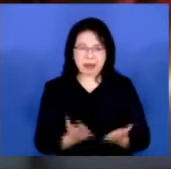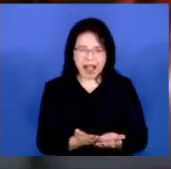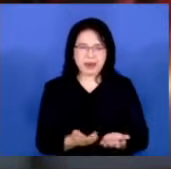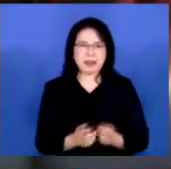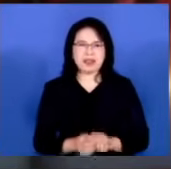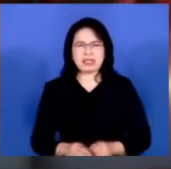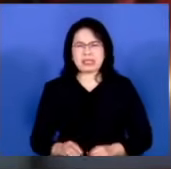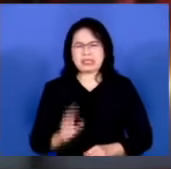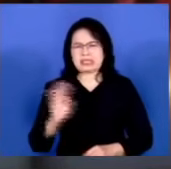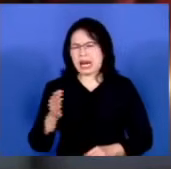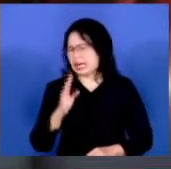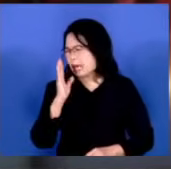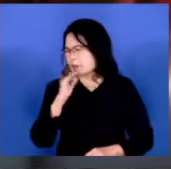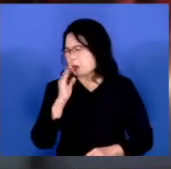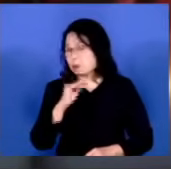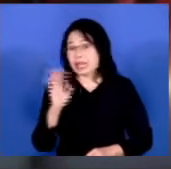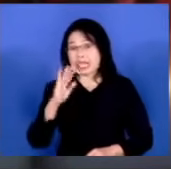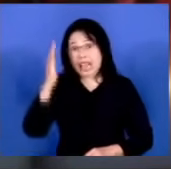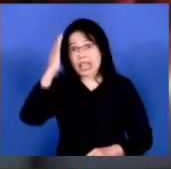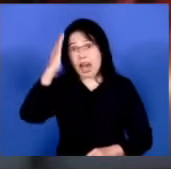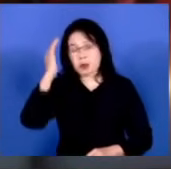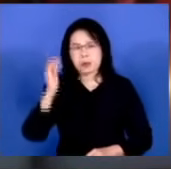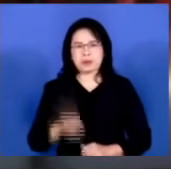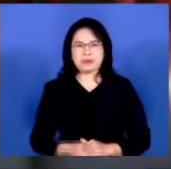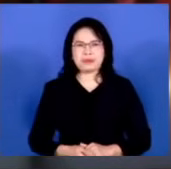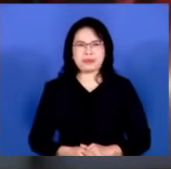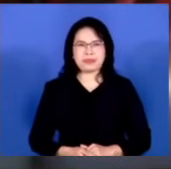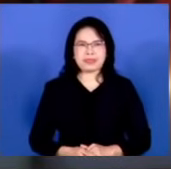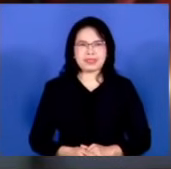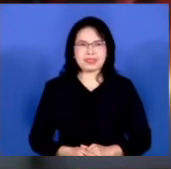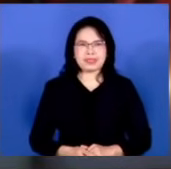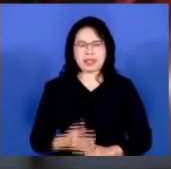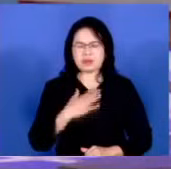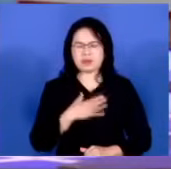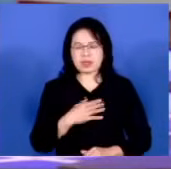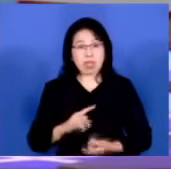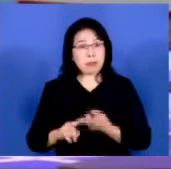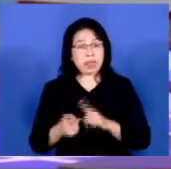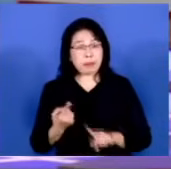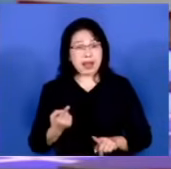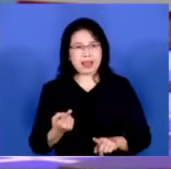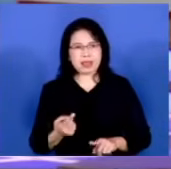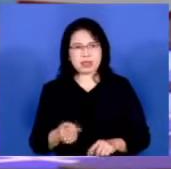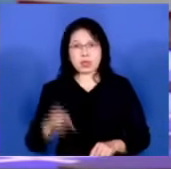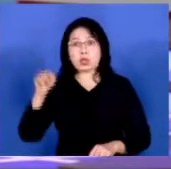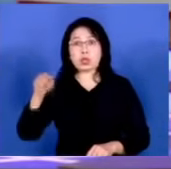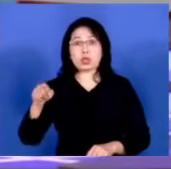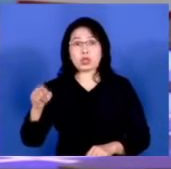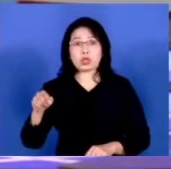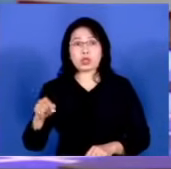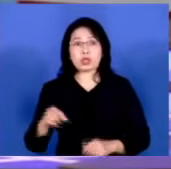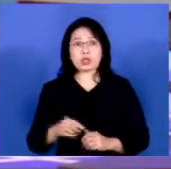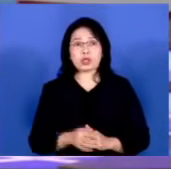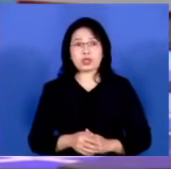baik ya Bahkan ya saya sedih kadang-kadang dari teman-teman ya dari sana inilah